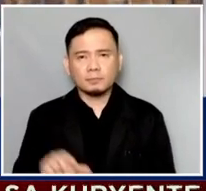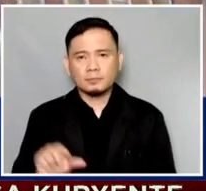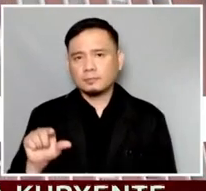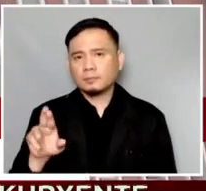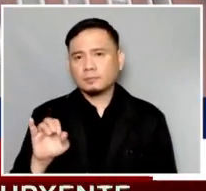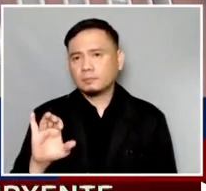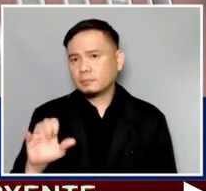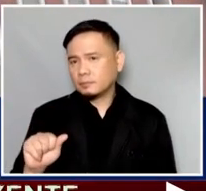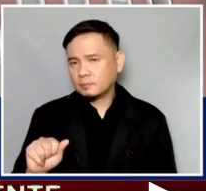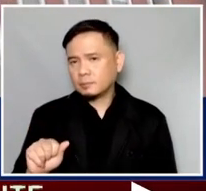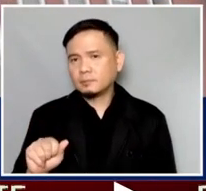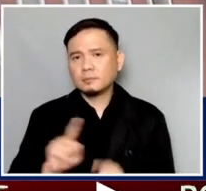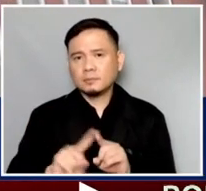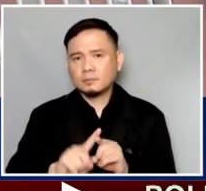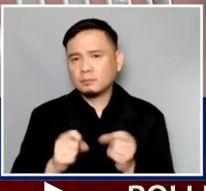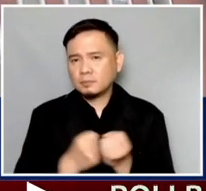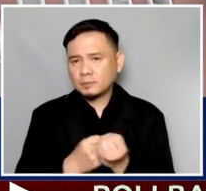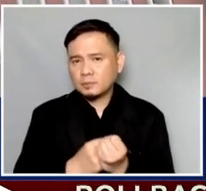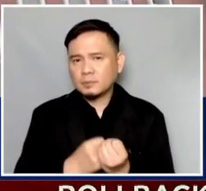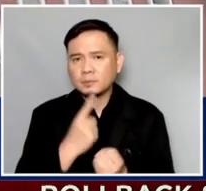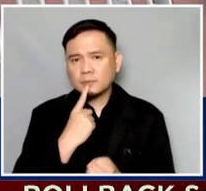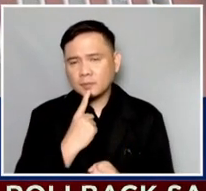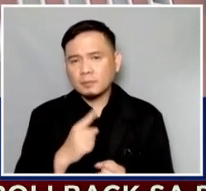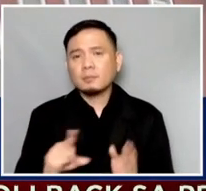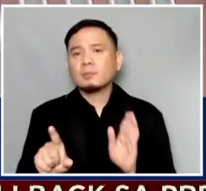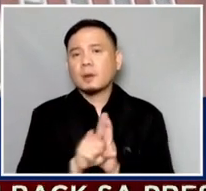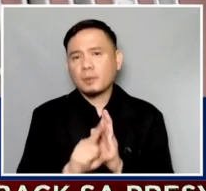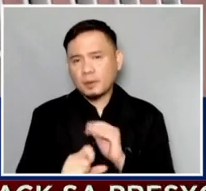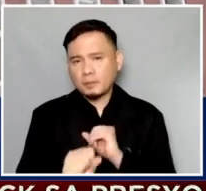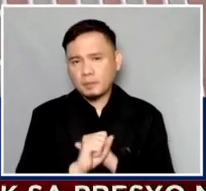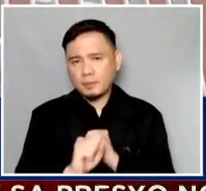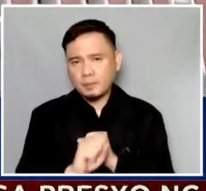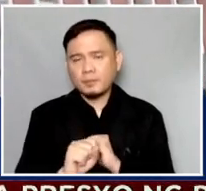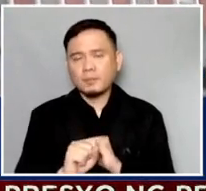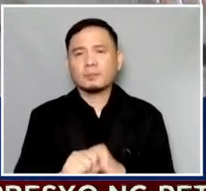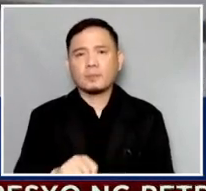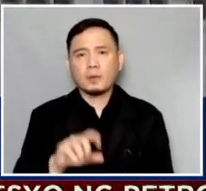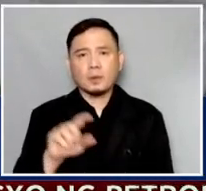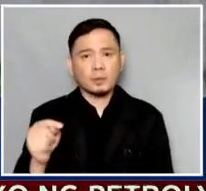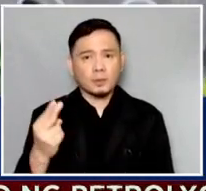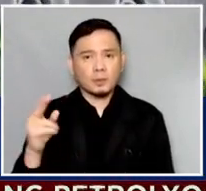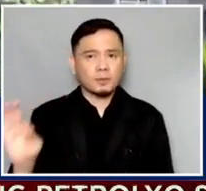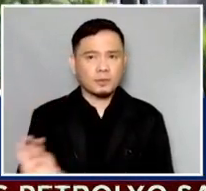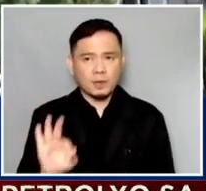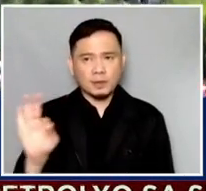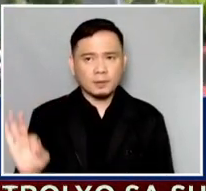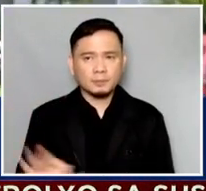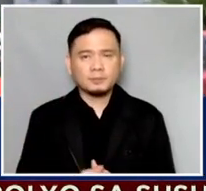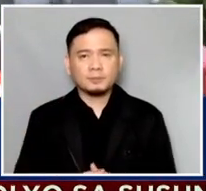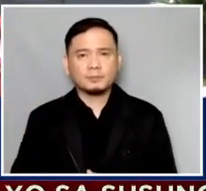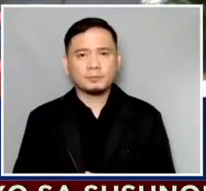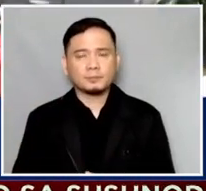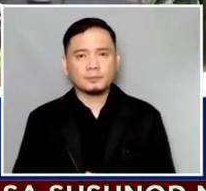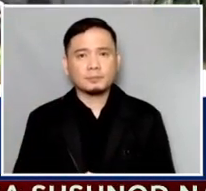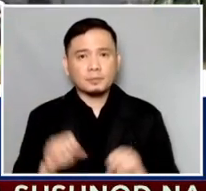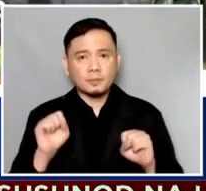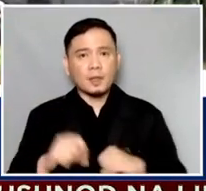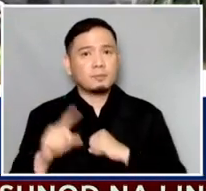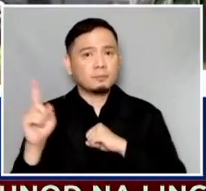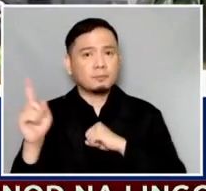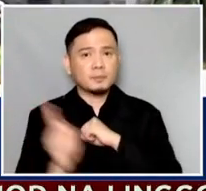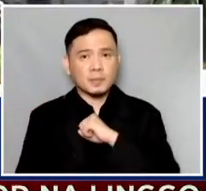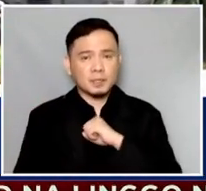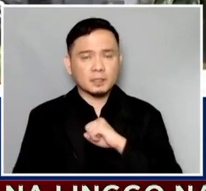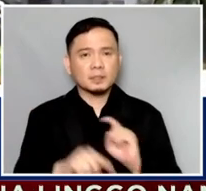at mga taga-suporta nila na bawal silang mangampanya ngayong Huwebes Santo at Biyernes Santo. Pwede raw silang maparusahan sa ilalim ng Omnibus